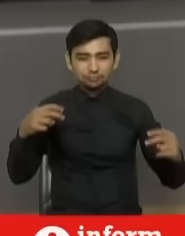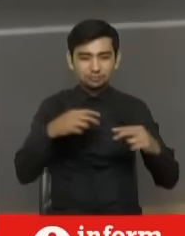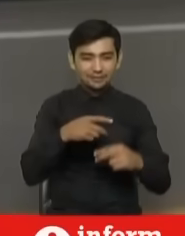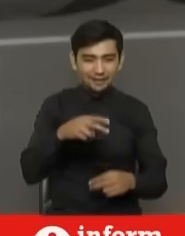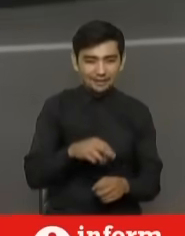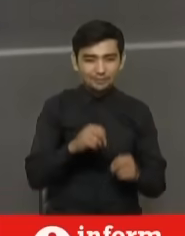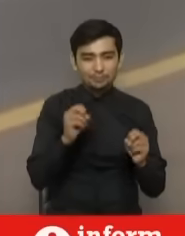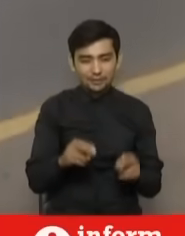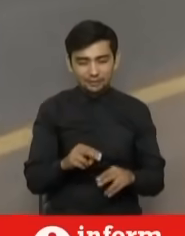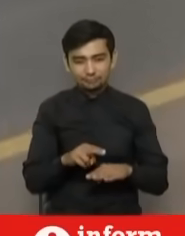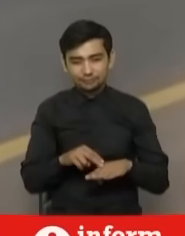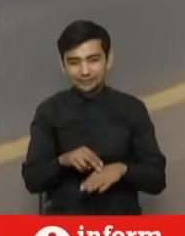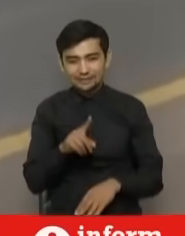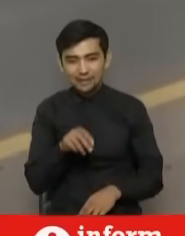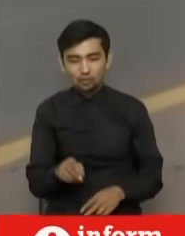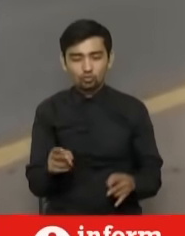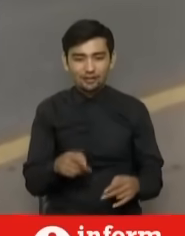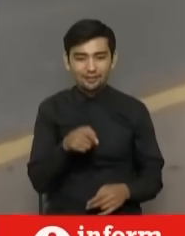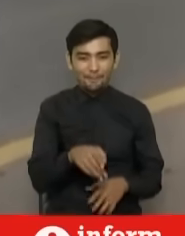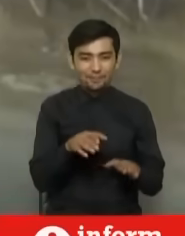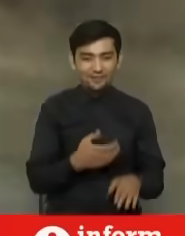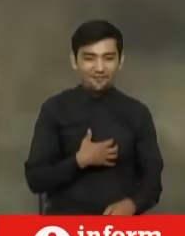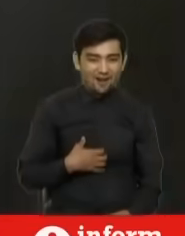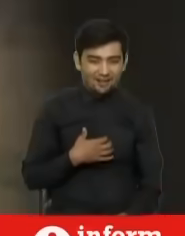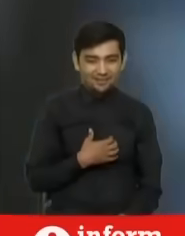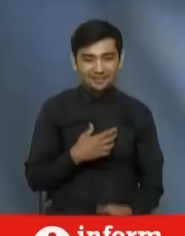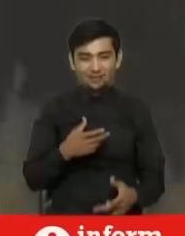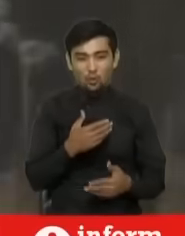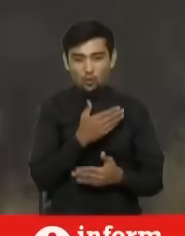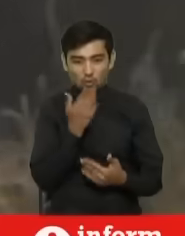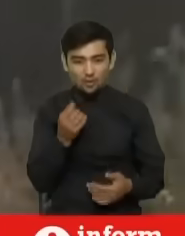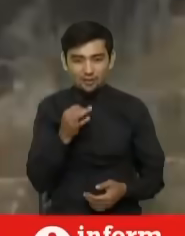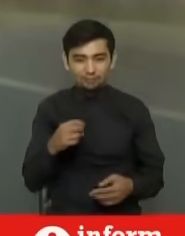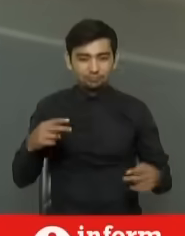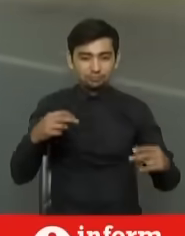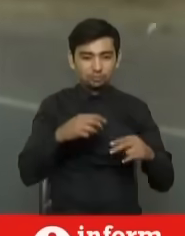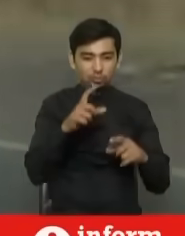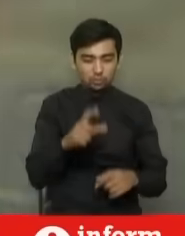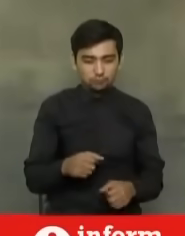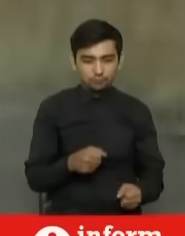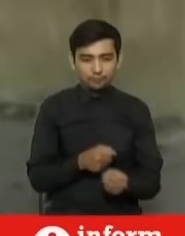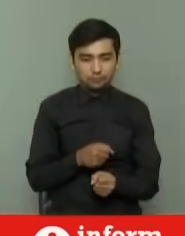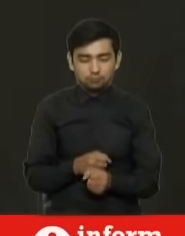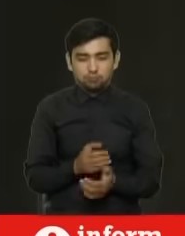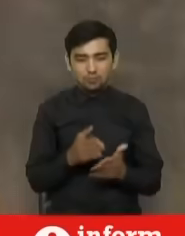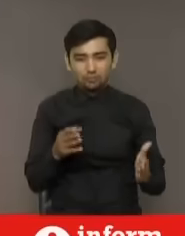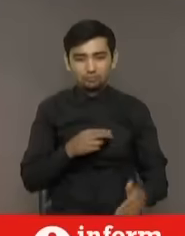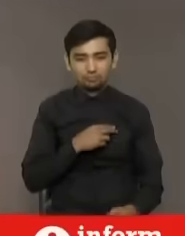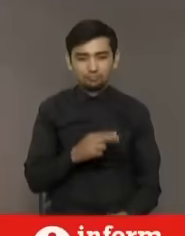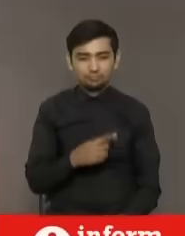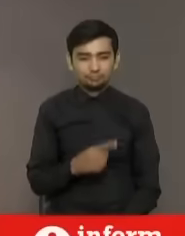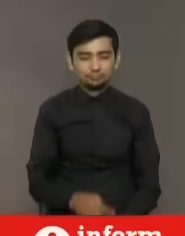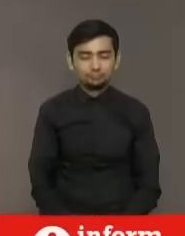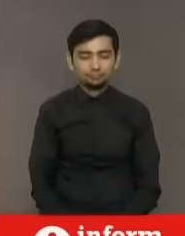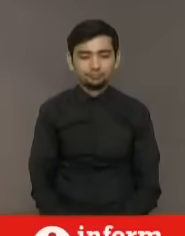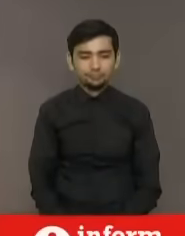жүргіншілер жолағын салу керек, дейді. Өйткені дәл осы қажетті инфрақұрылымның жоқтығынан жаяу жүргіншілер өлімі көбейген. Нұрболат